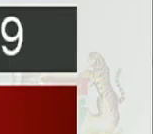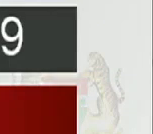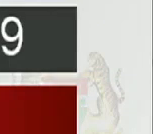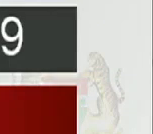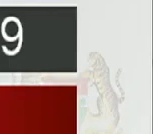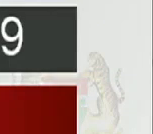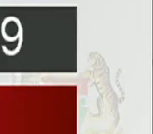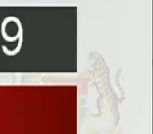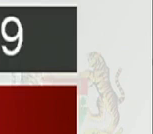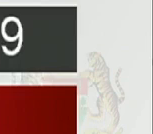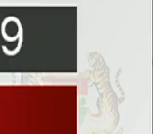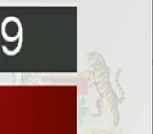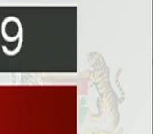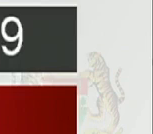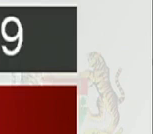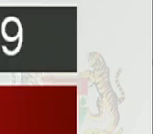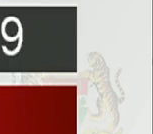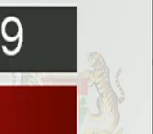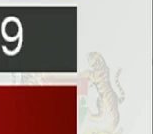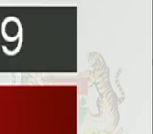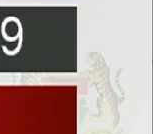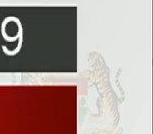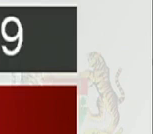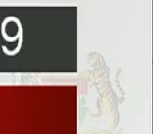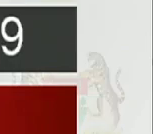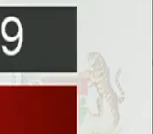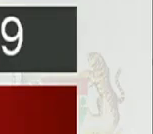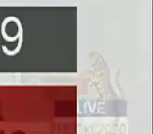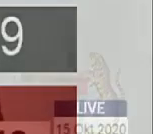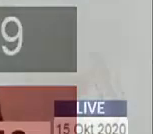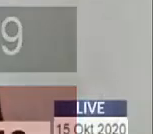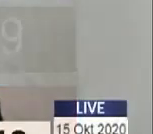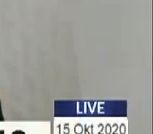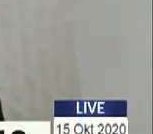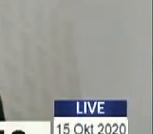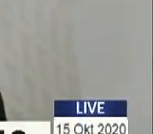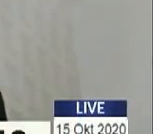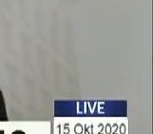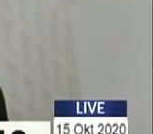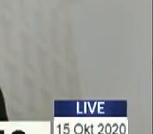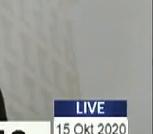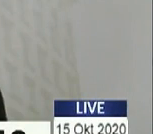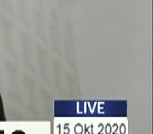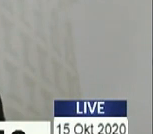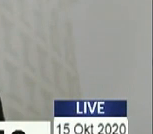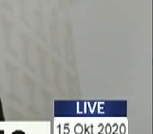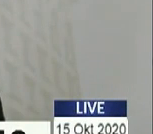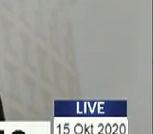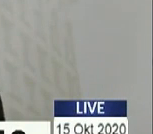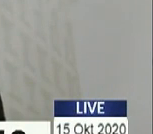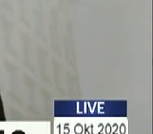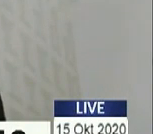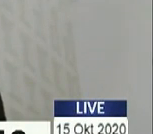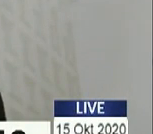51.6%. Secara keseluruhan, sebanyak 91 kes, iaitu 15.4% pada hari ini adalah